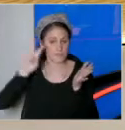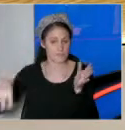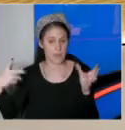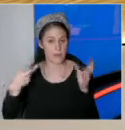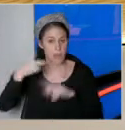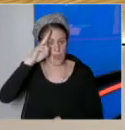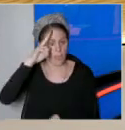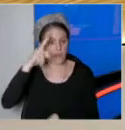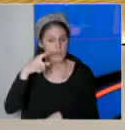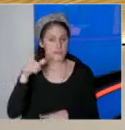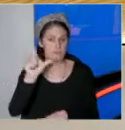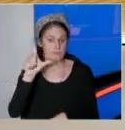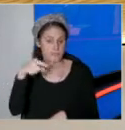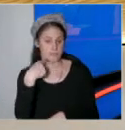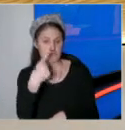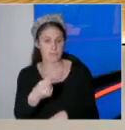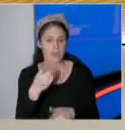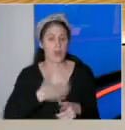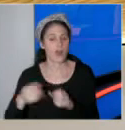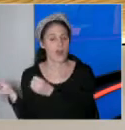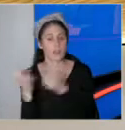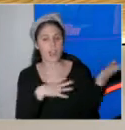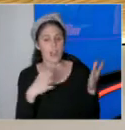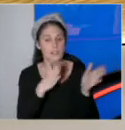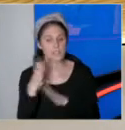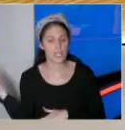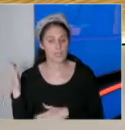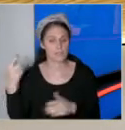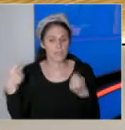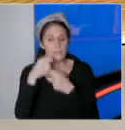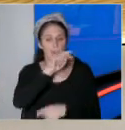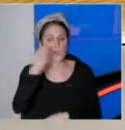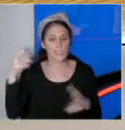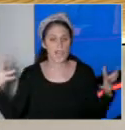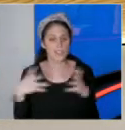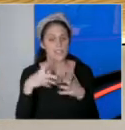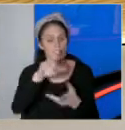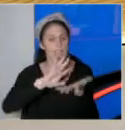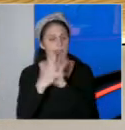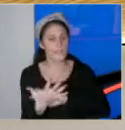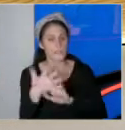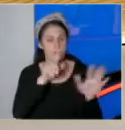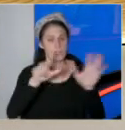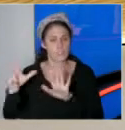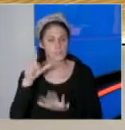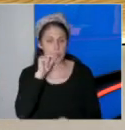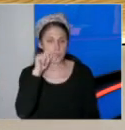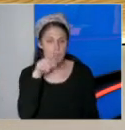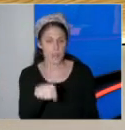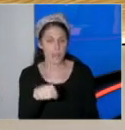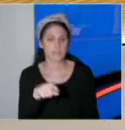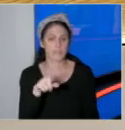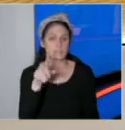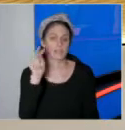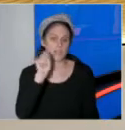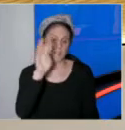דרש שהוא רוצה לסלק את המזרחים על העניין הדתי. זה ההיפוך של 77 שהיא מדברת עליו. נתניהו כאמור מצייץ את